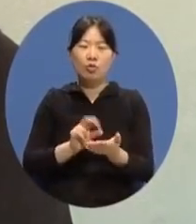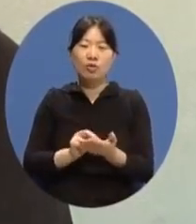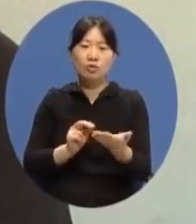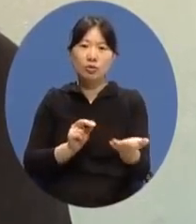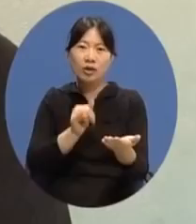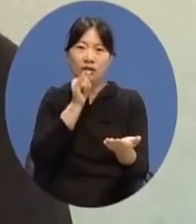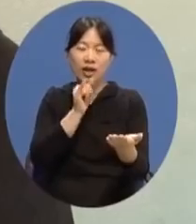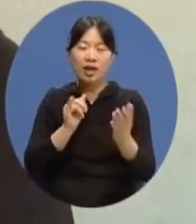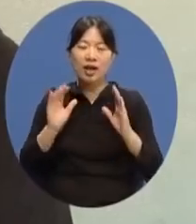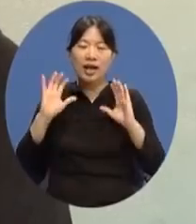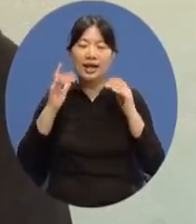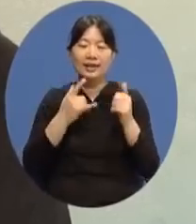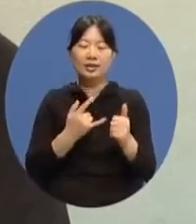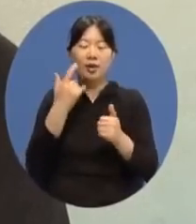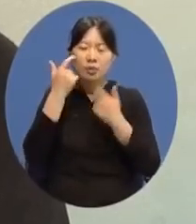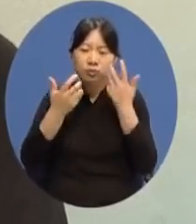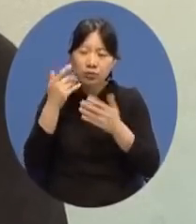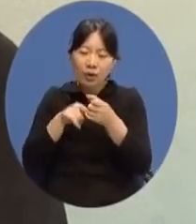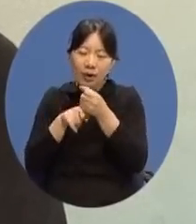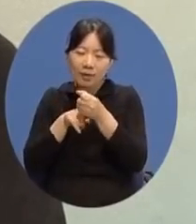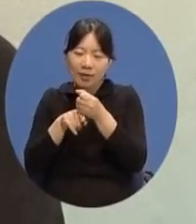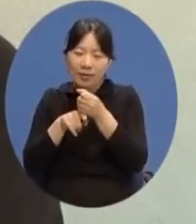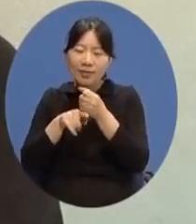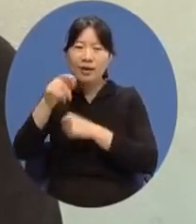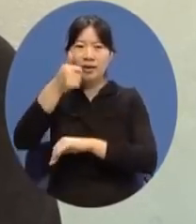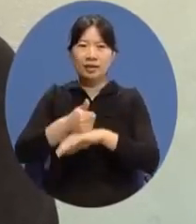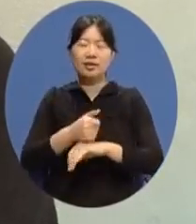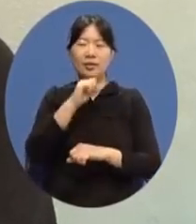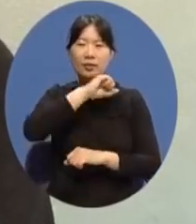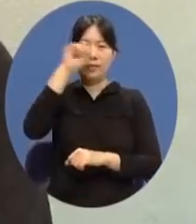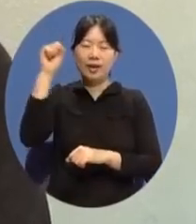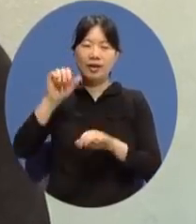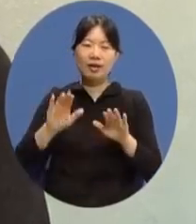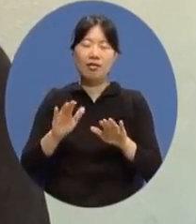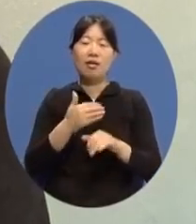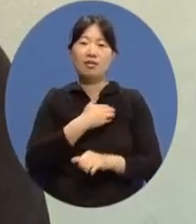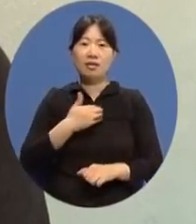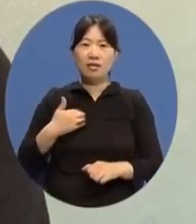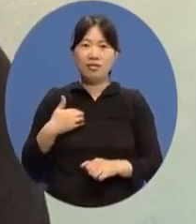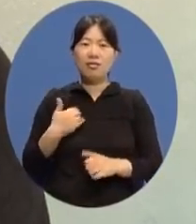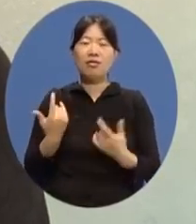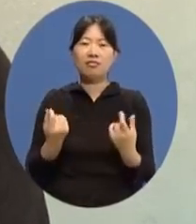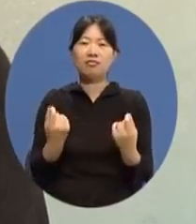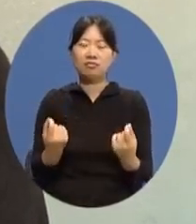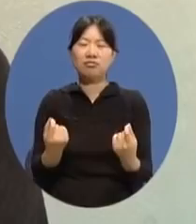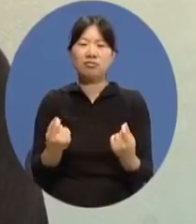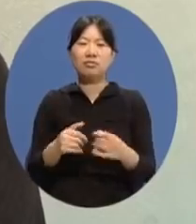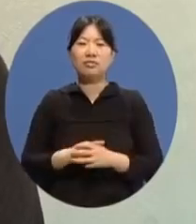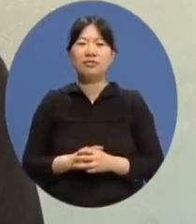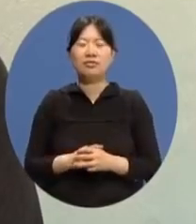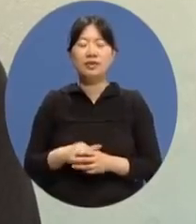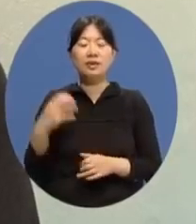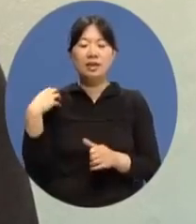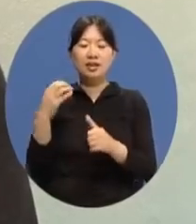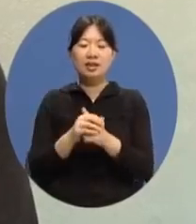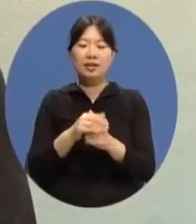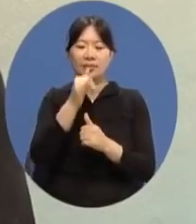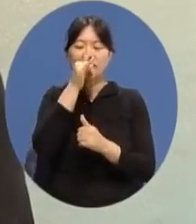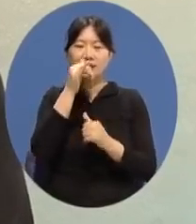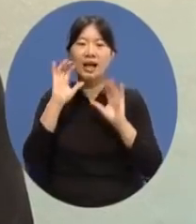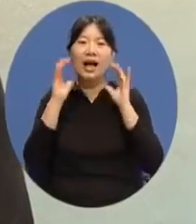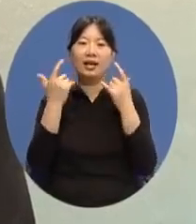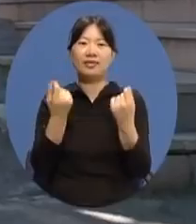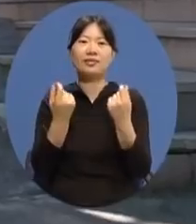주어주면 아이들한테 물어서라도 끝까지 해내고 가는 그러한 좀 책임감 있는